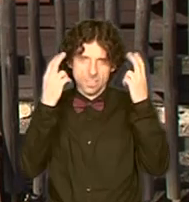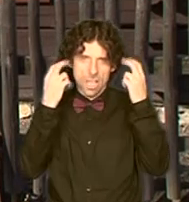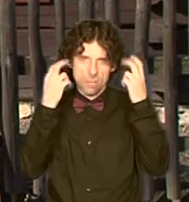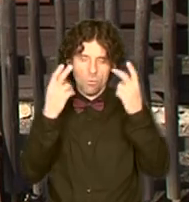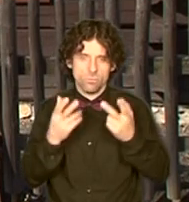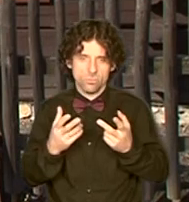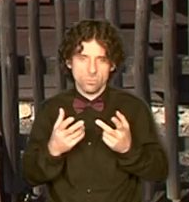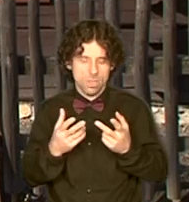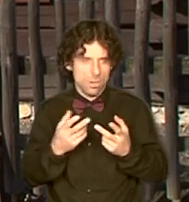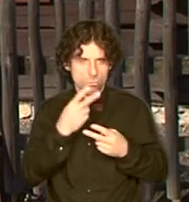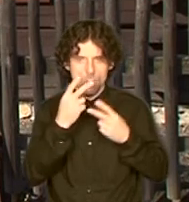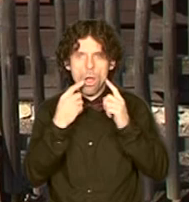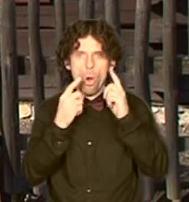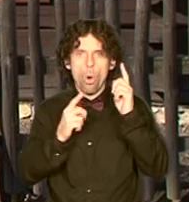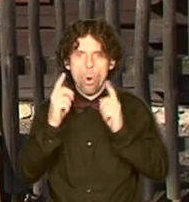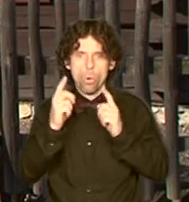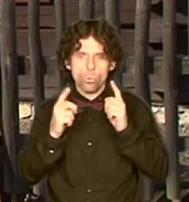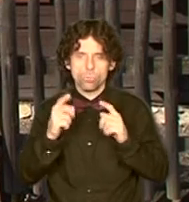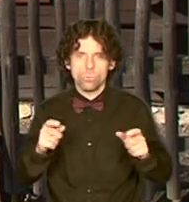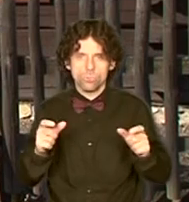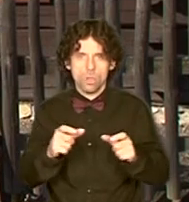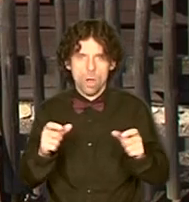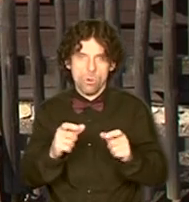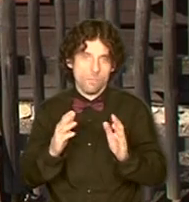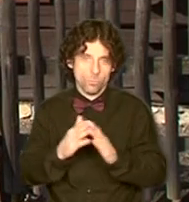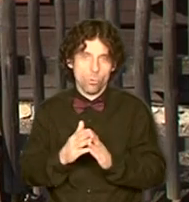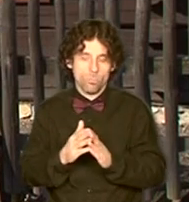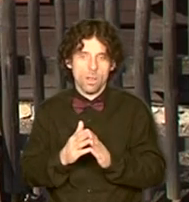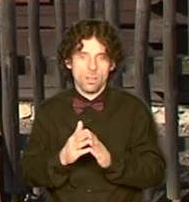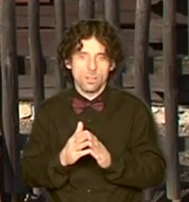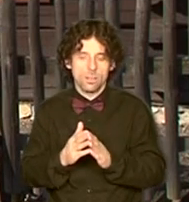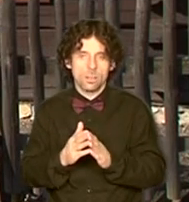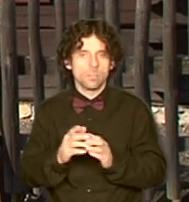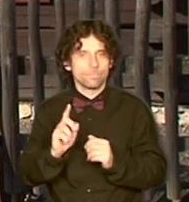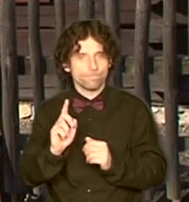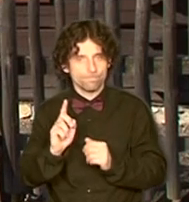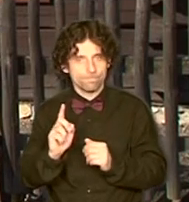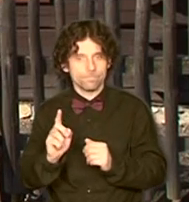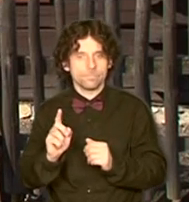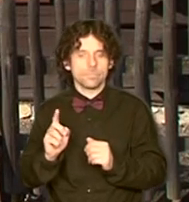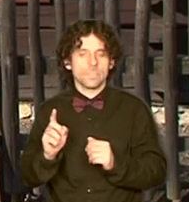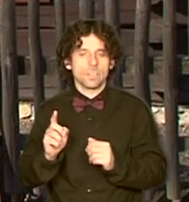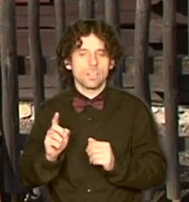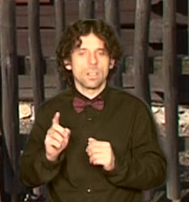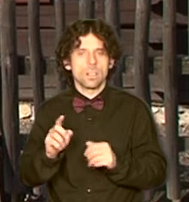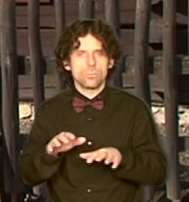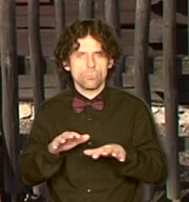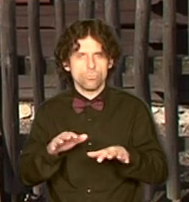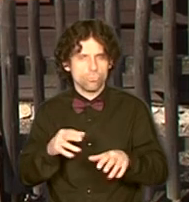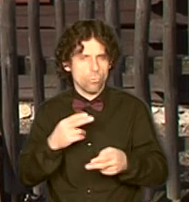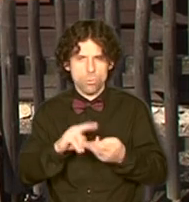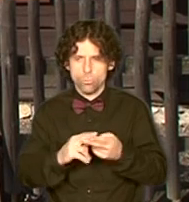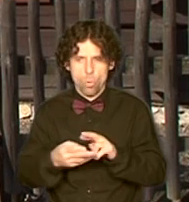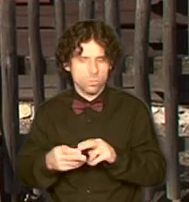obficy zajączek. Szuka się go w ogrodach, na działkach, w domach. Z tym, że tutaj już jest ta bardzo